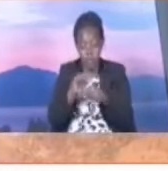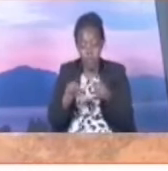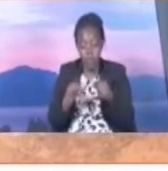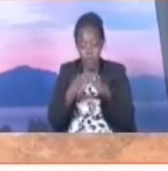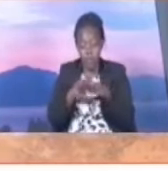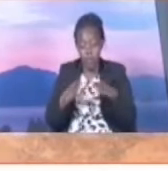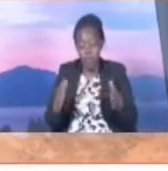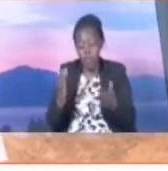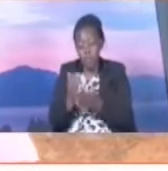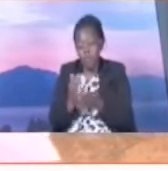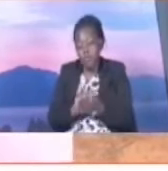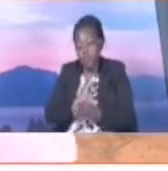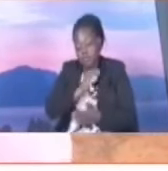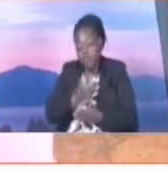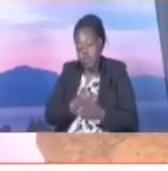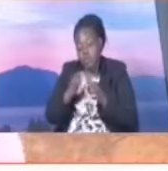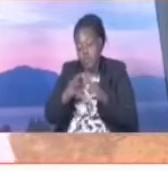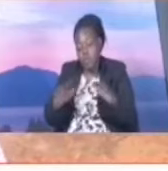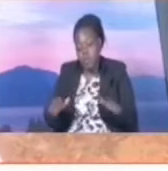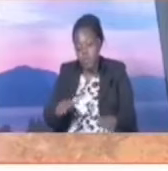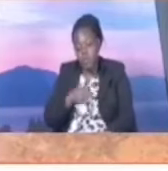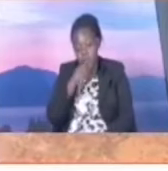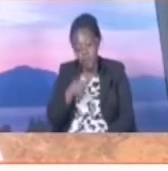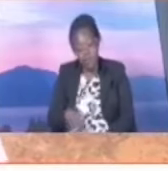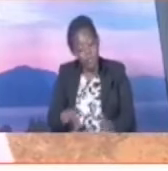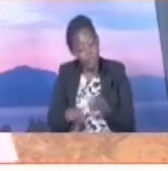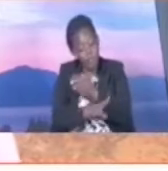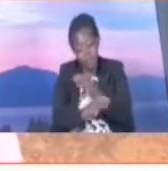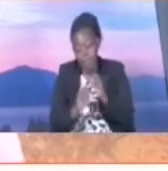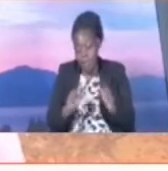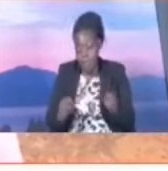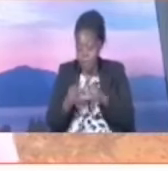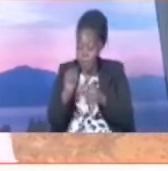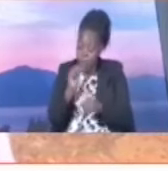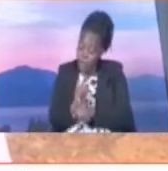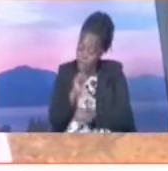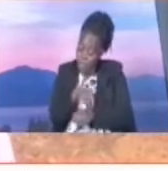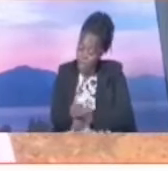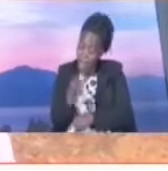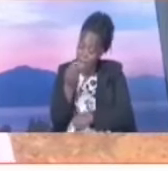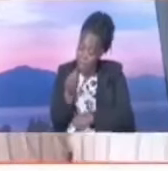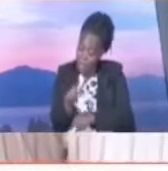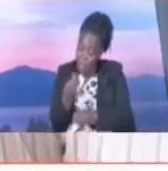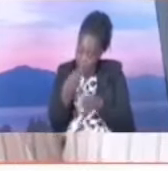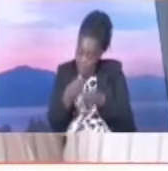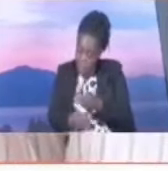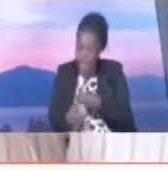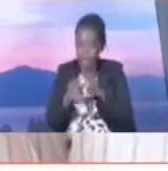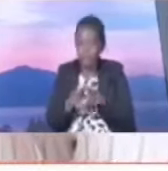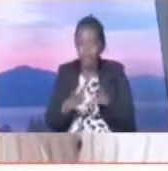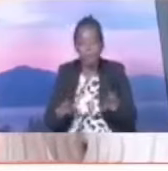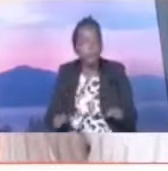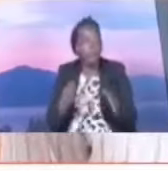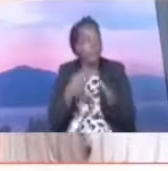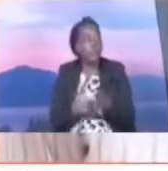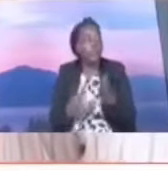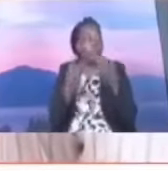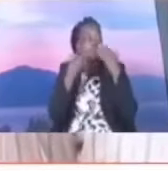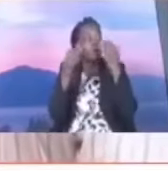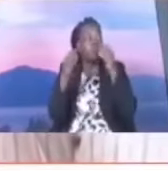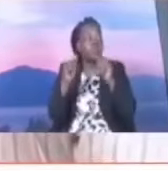kubanga ettaka lyaffe muzeyi wange teyabbalidde wabula yakola busente bwe naagulawo naye kyetwebaza